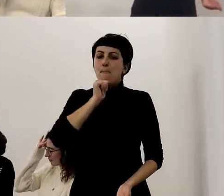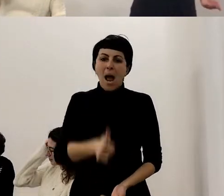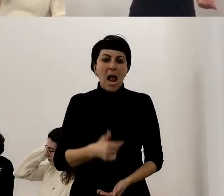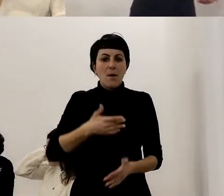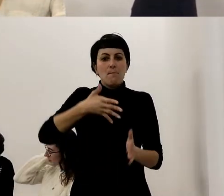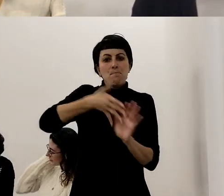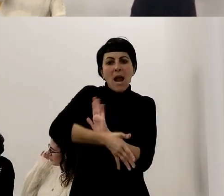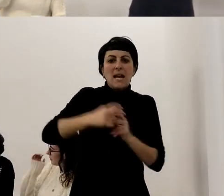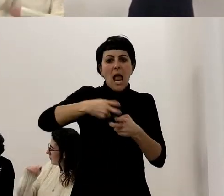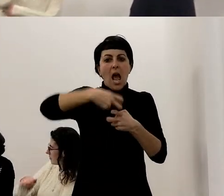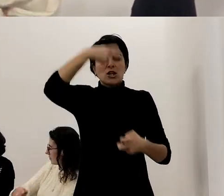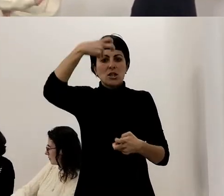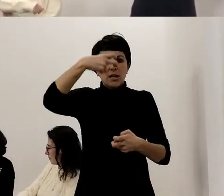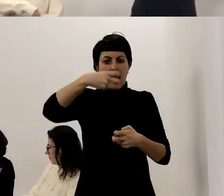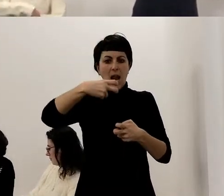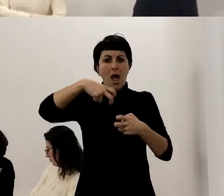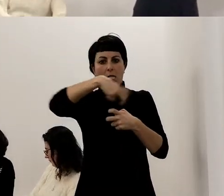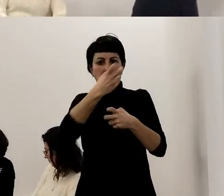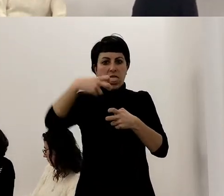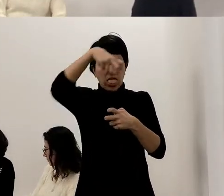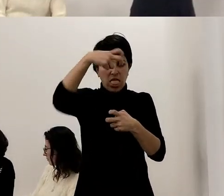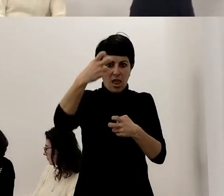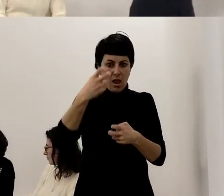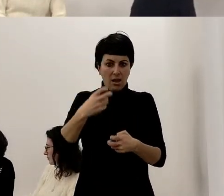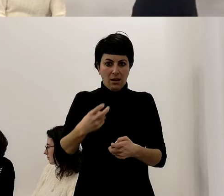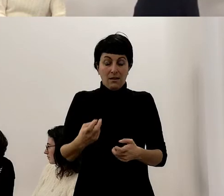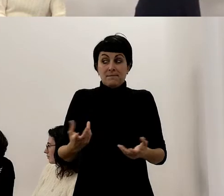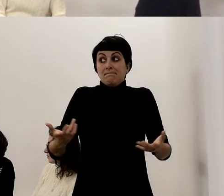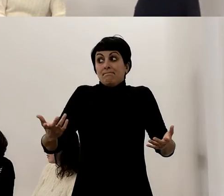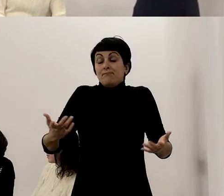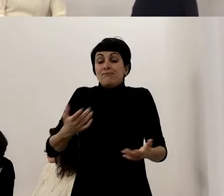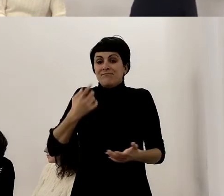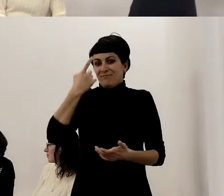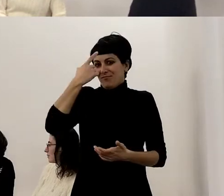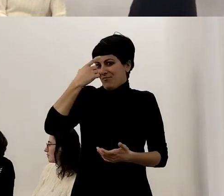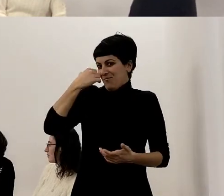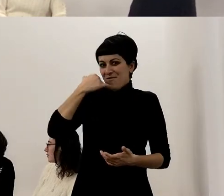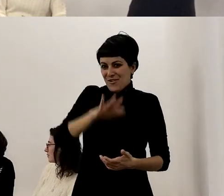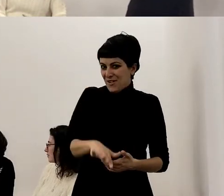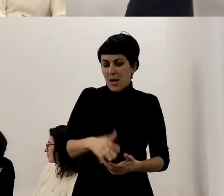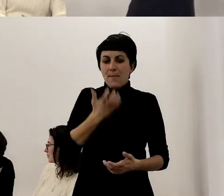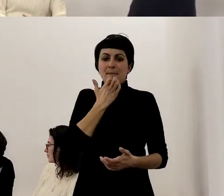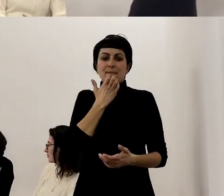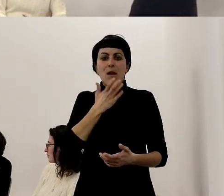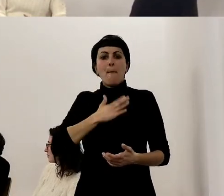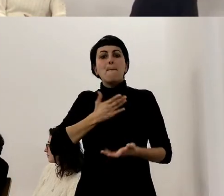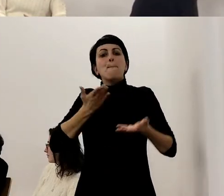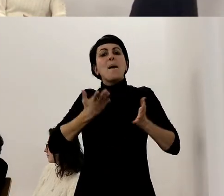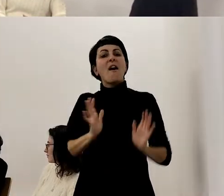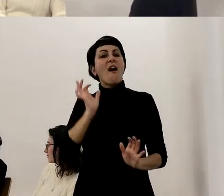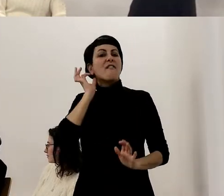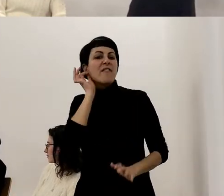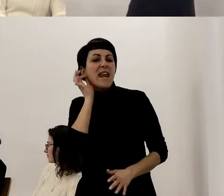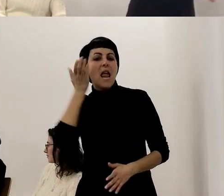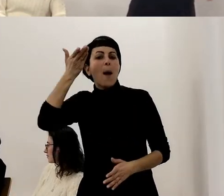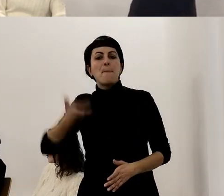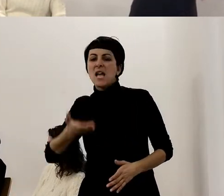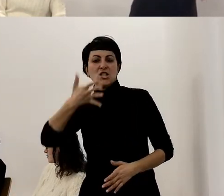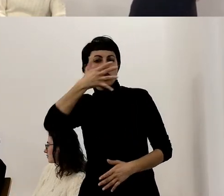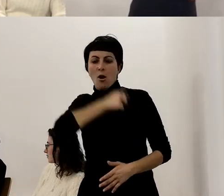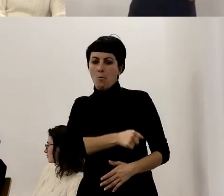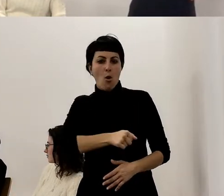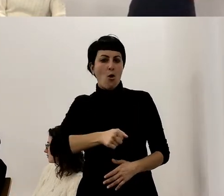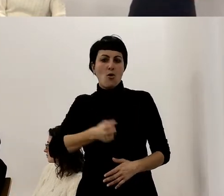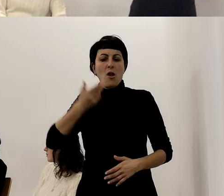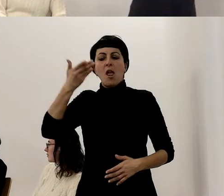saps? Però pot ser que si el fet de la meva filla no pot portar pes i les dones ens